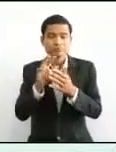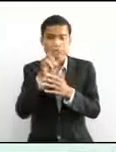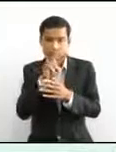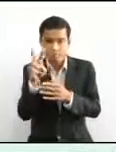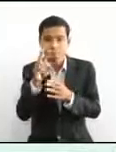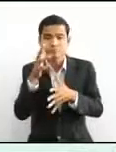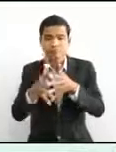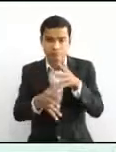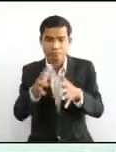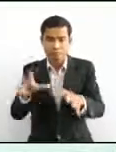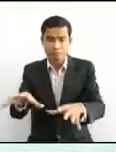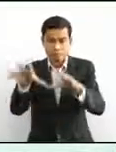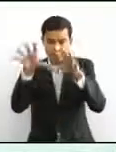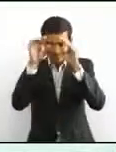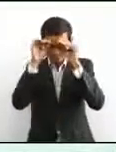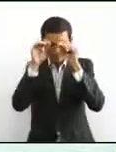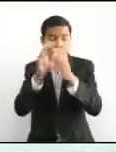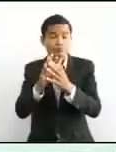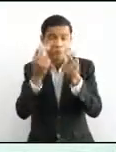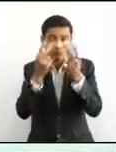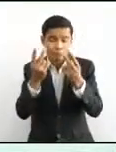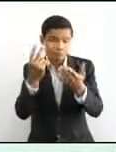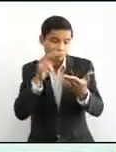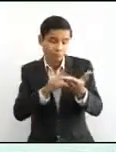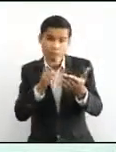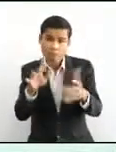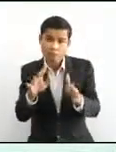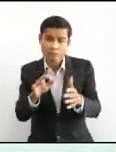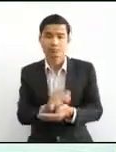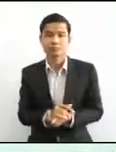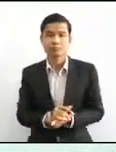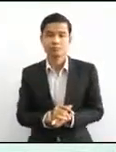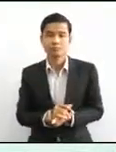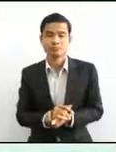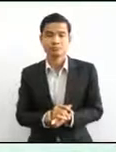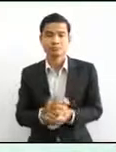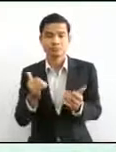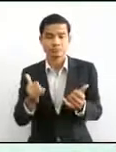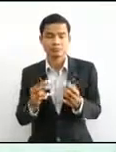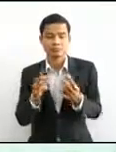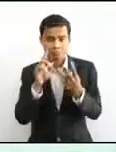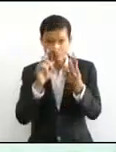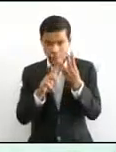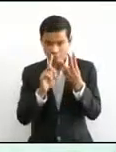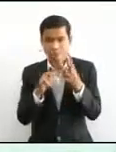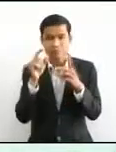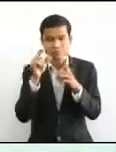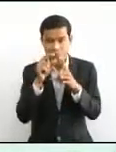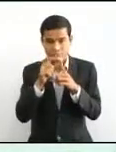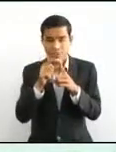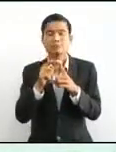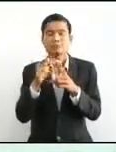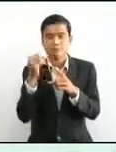อะไรก้นมือมือโดยก้นเสียอ๊อดโดยก้นเสียอ๊อดก้นมือมือจ้าคือโดจ้าเปลี่ยนนั่นคือยังอันทัดดอมดอมนั่งจ้าเตรียมตัวให้หน่อยก้นจ้า Chà, lấy nơi xóa mùi bịa tiết, con chăm tiếng tọt